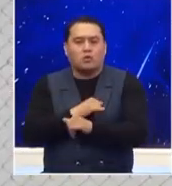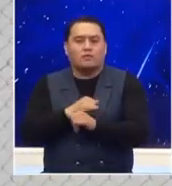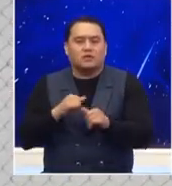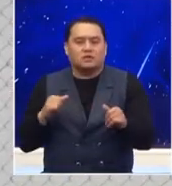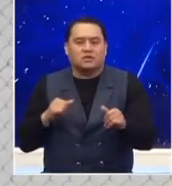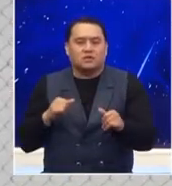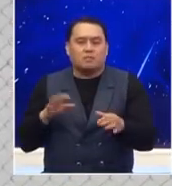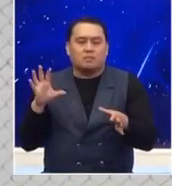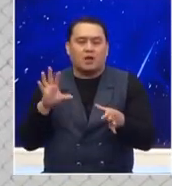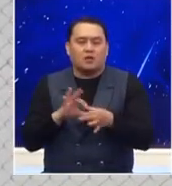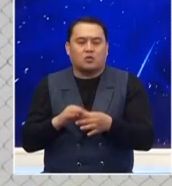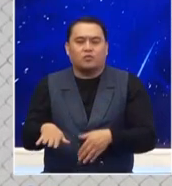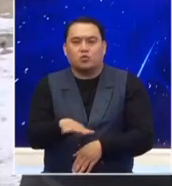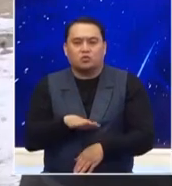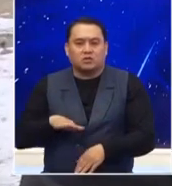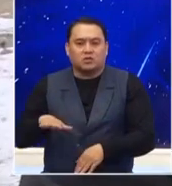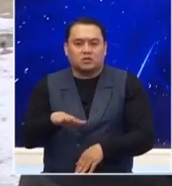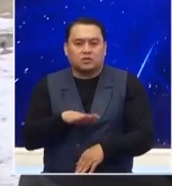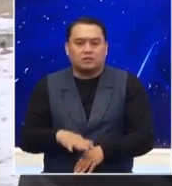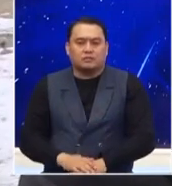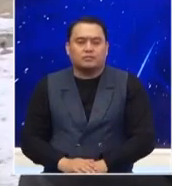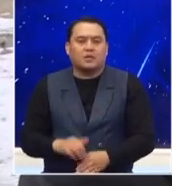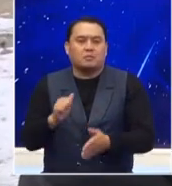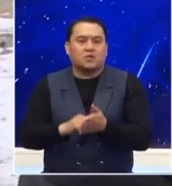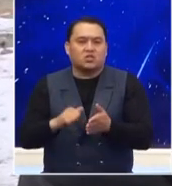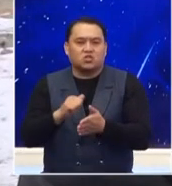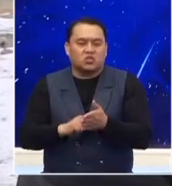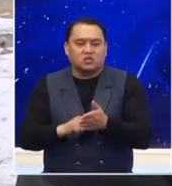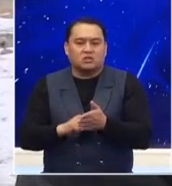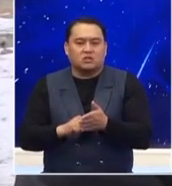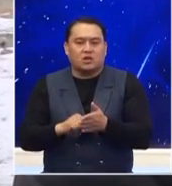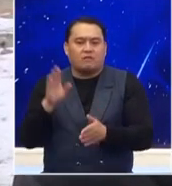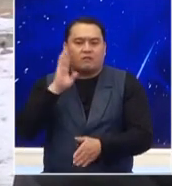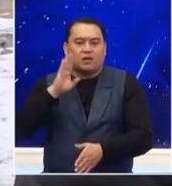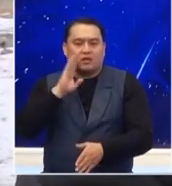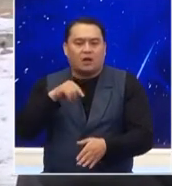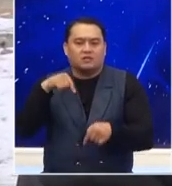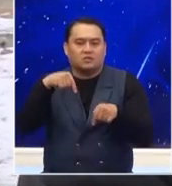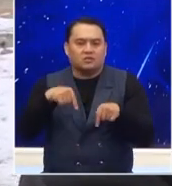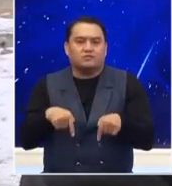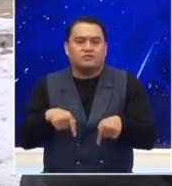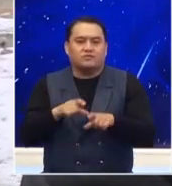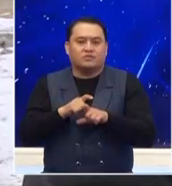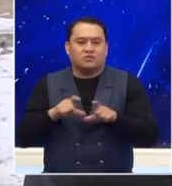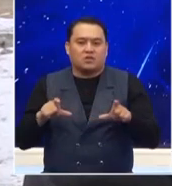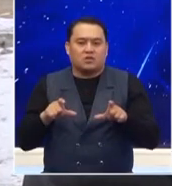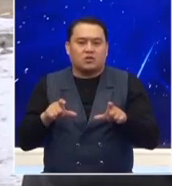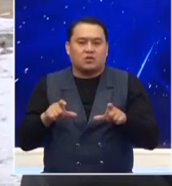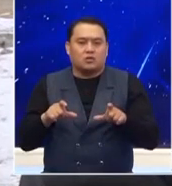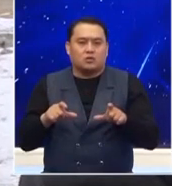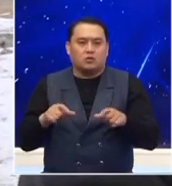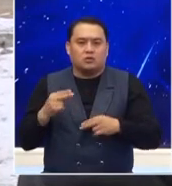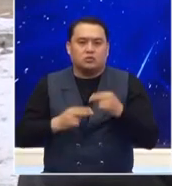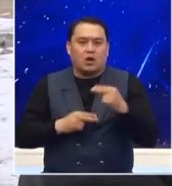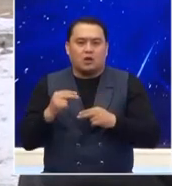на свежеподключенных участках. Одна из причин наличия воды в системе – это несоблюдение норм